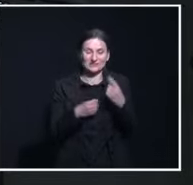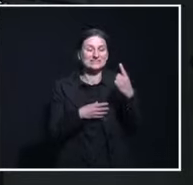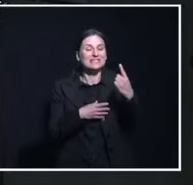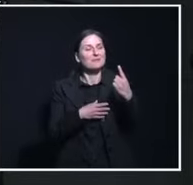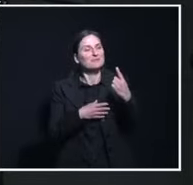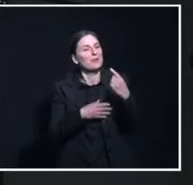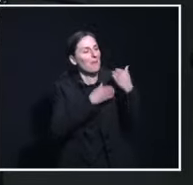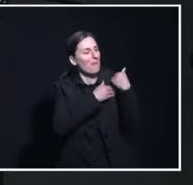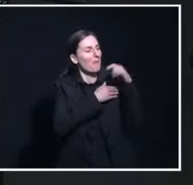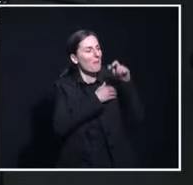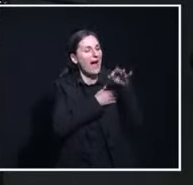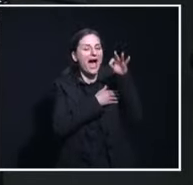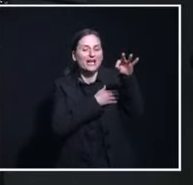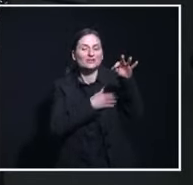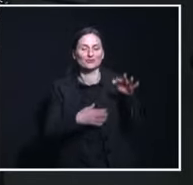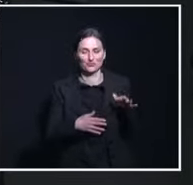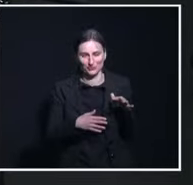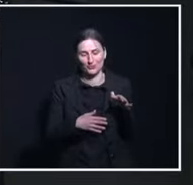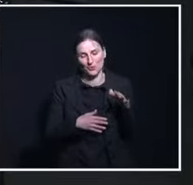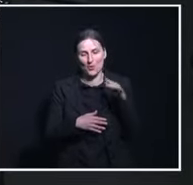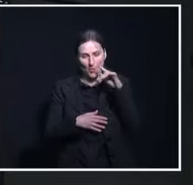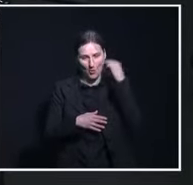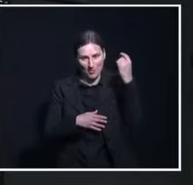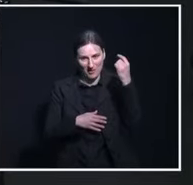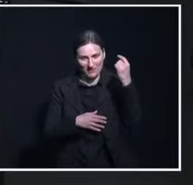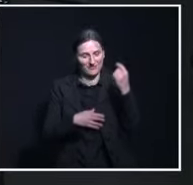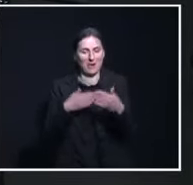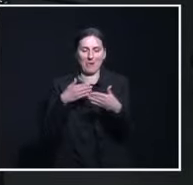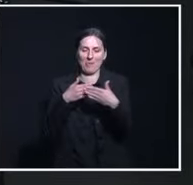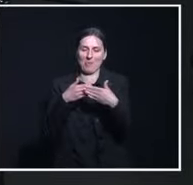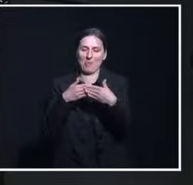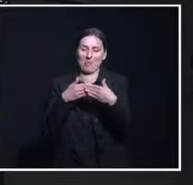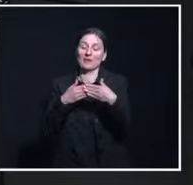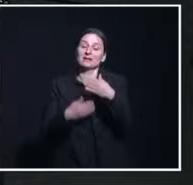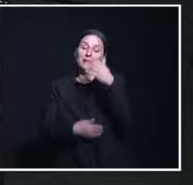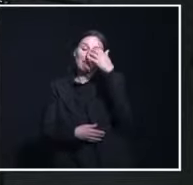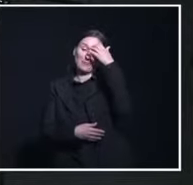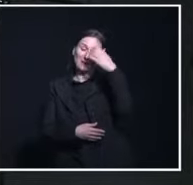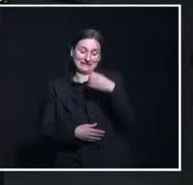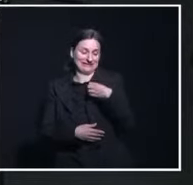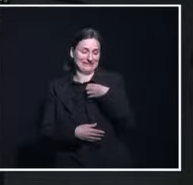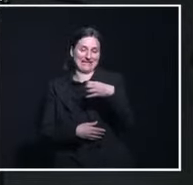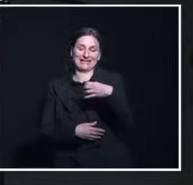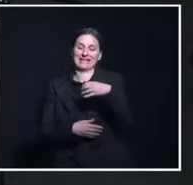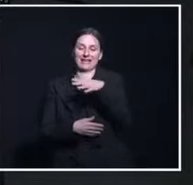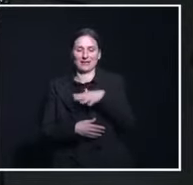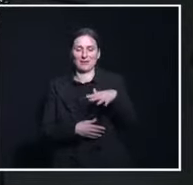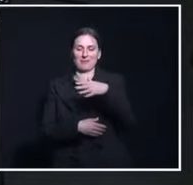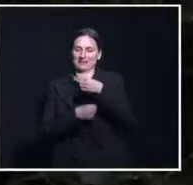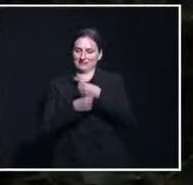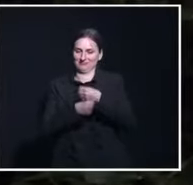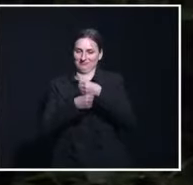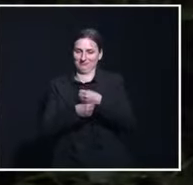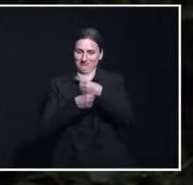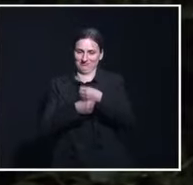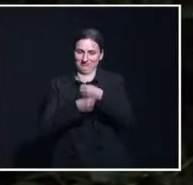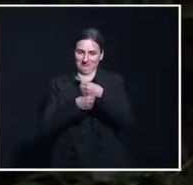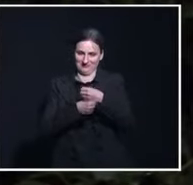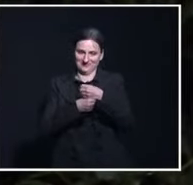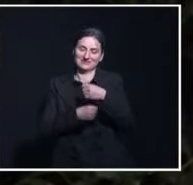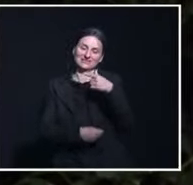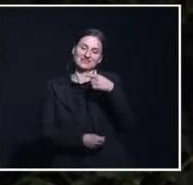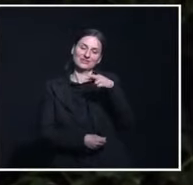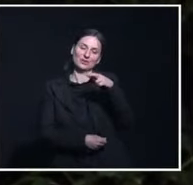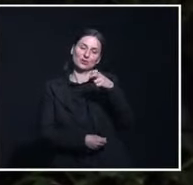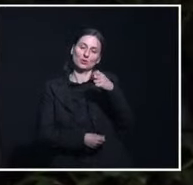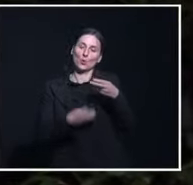Opa. Er stand im nördlichen Haidhausen in der Nähe vom Prinzregentenplatz mit dem Schild von Benno Neuburger in der Hand. Dort in der